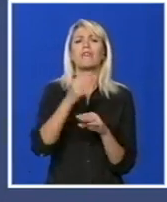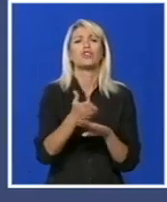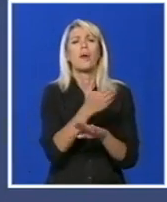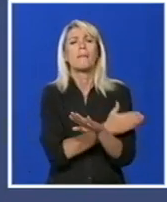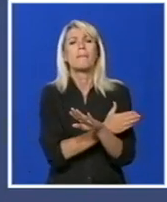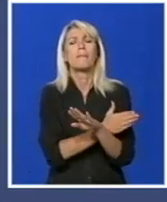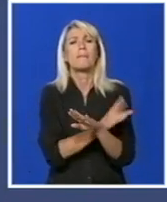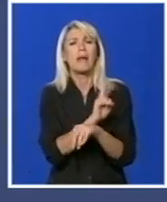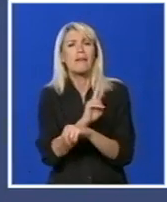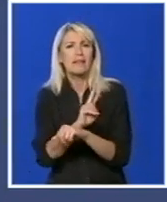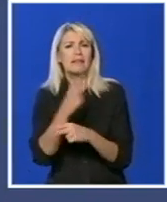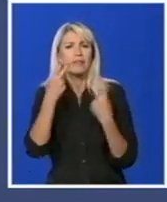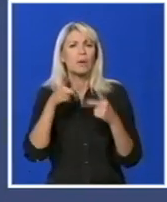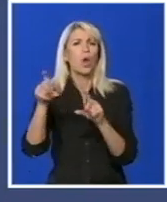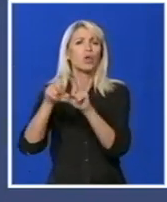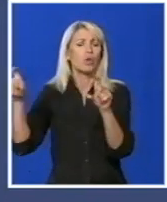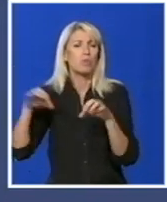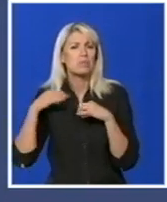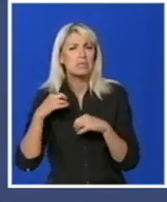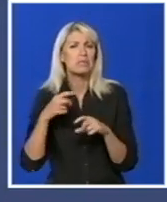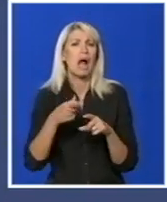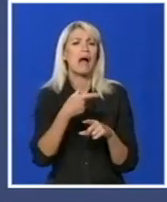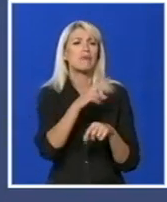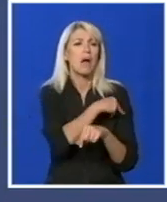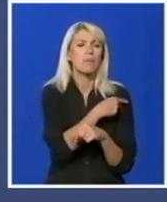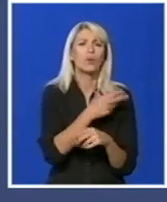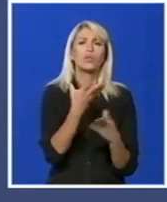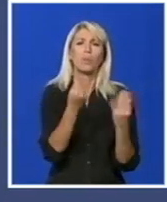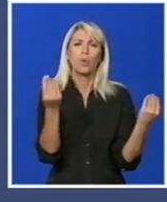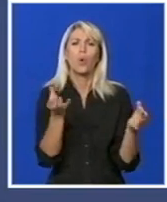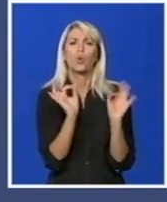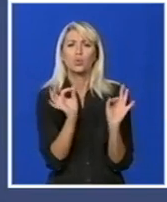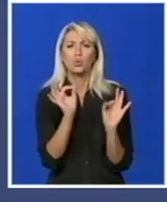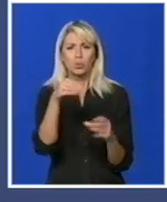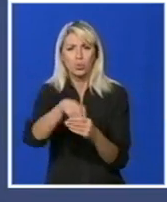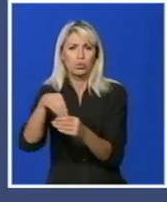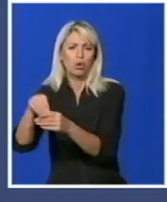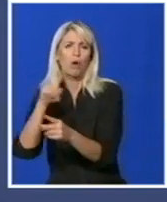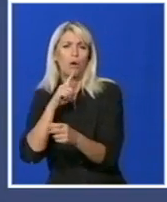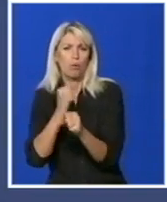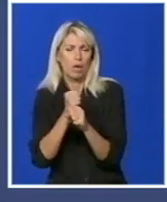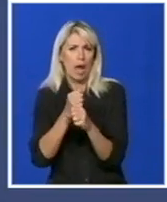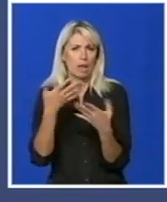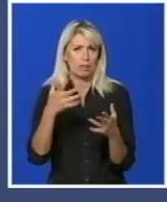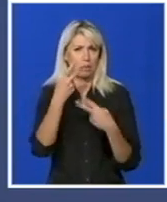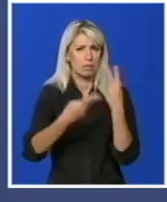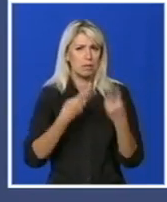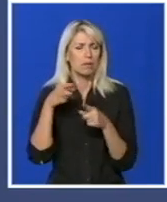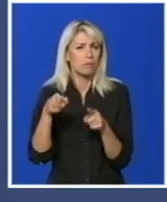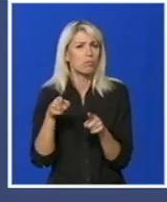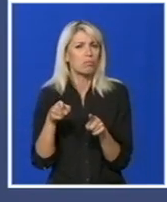opštim bolnicama. Veliki broj stručnih lica koji radi preventivne preglede je